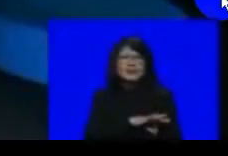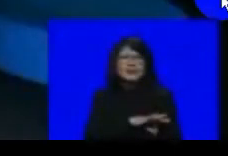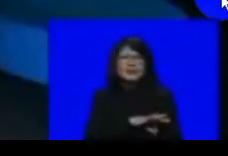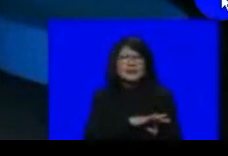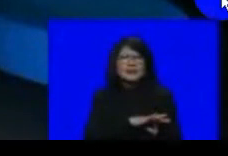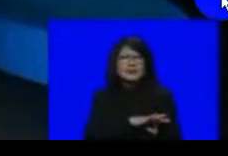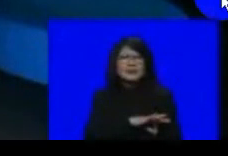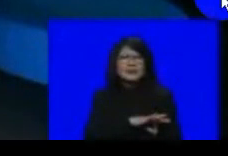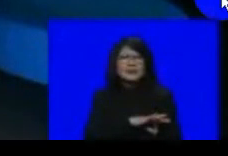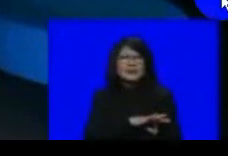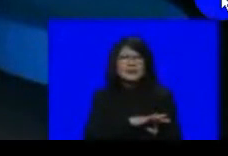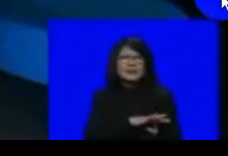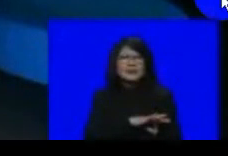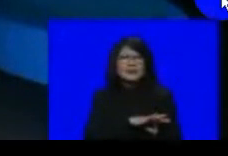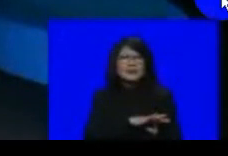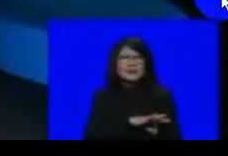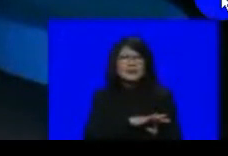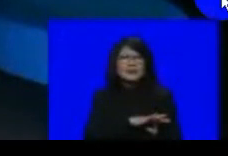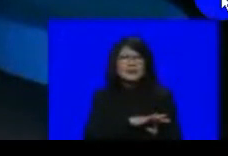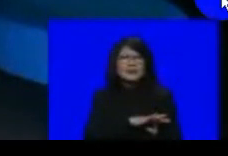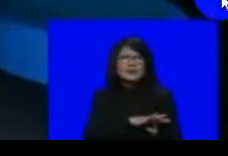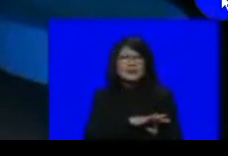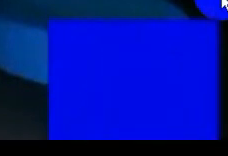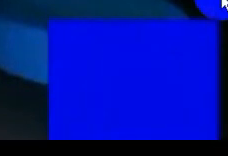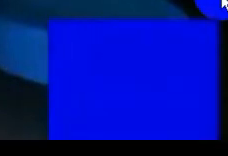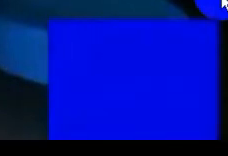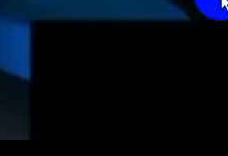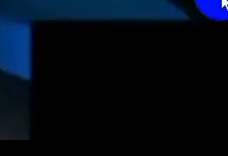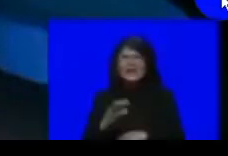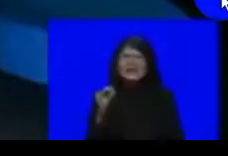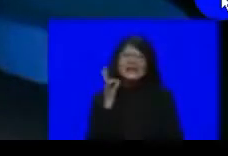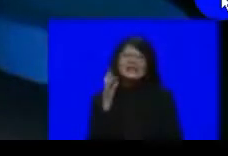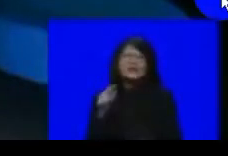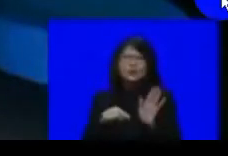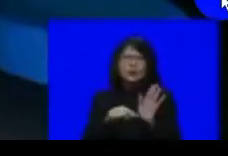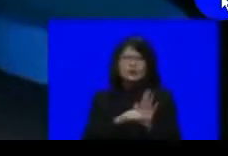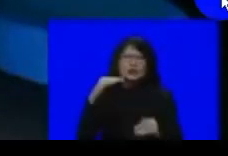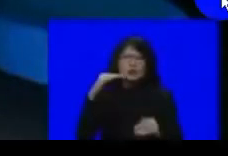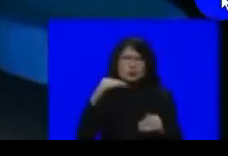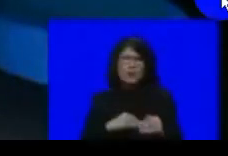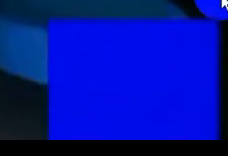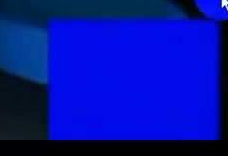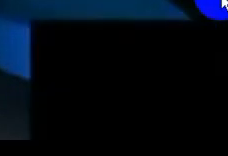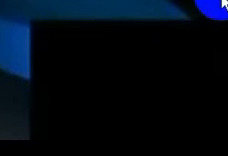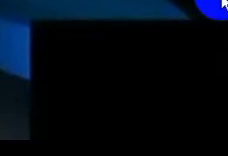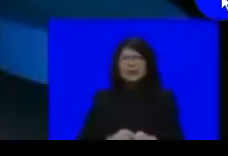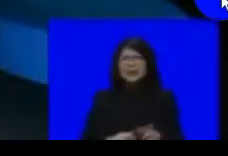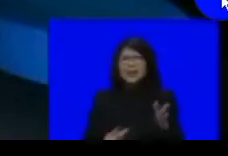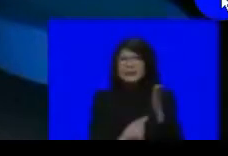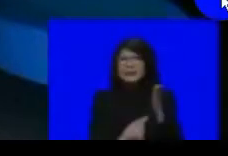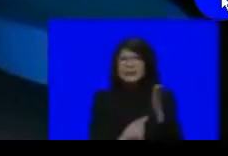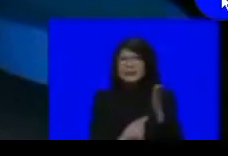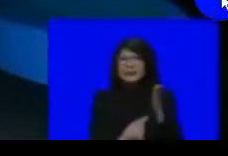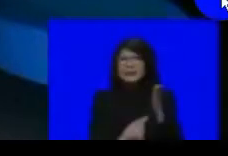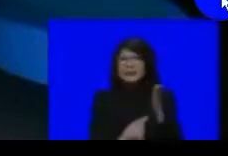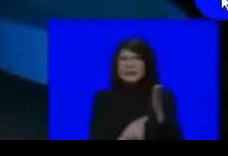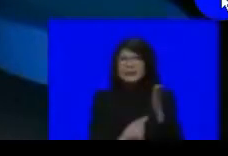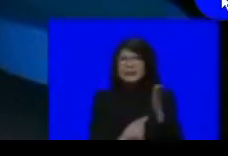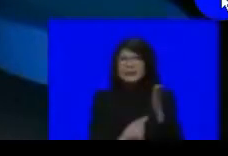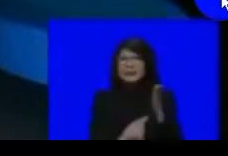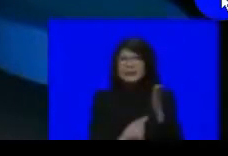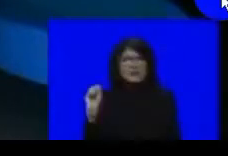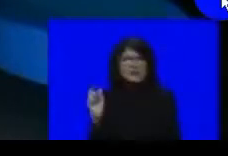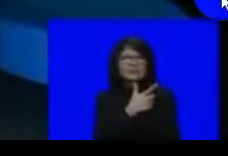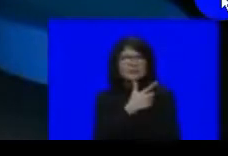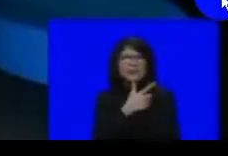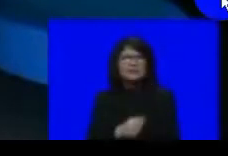menekan risiko dirinya, agar benar-benar kehadiran teknologi digital justru akan